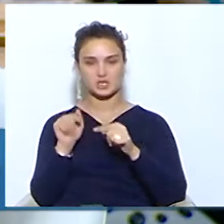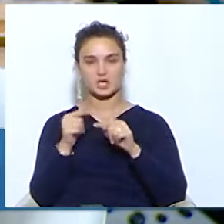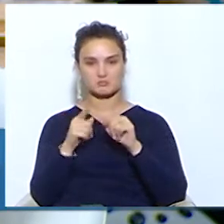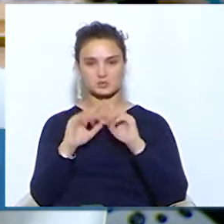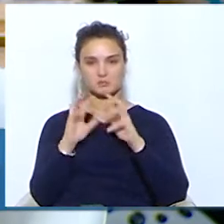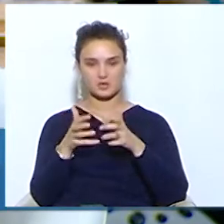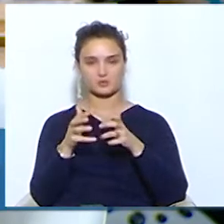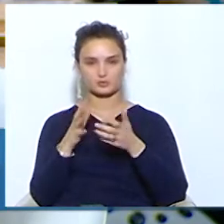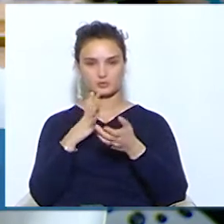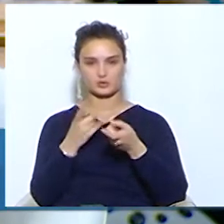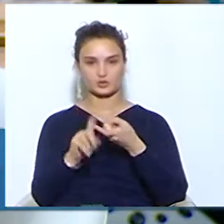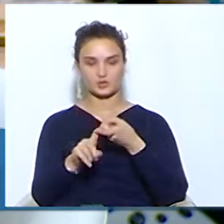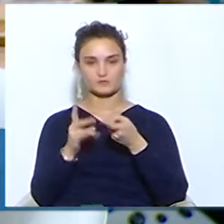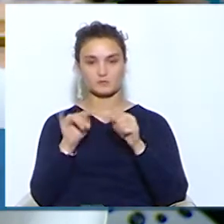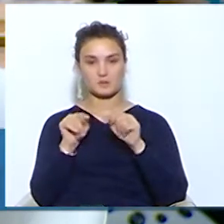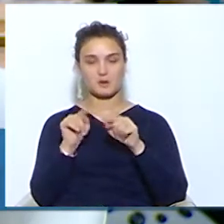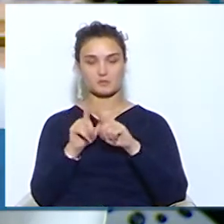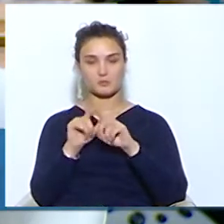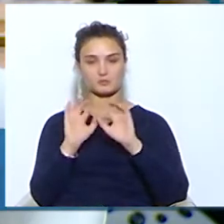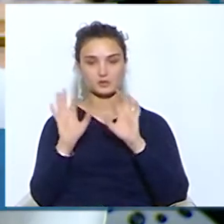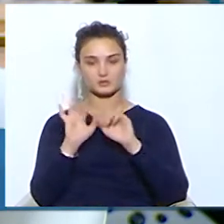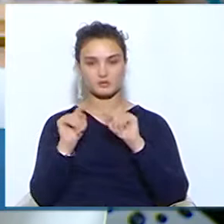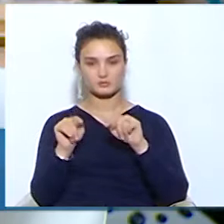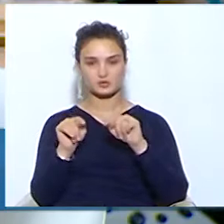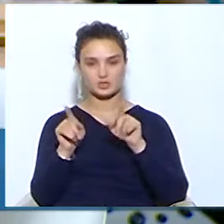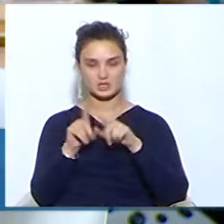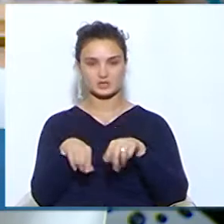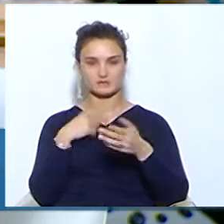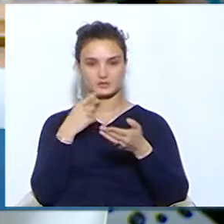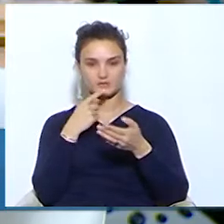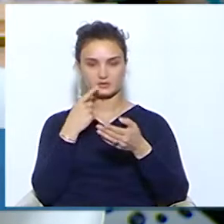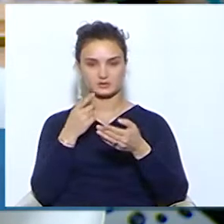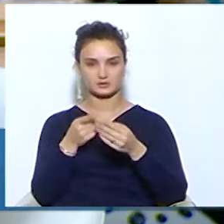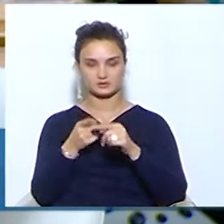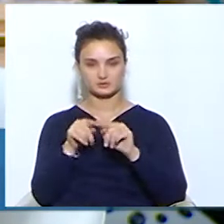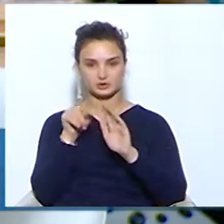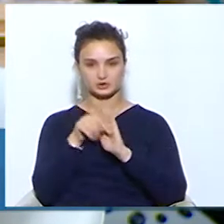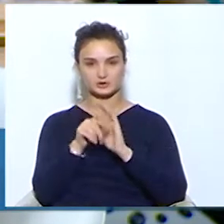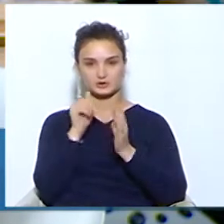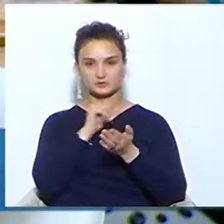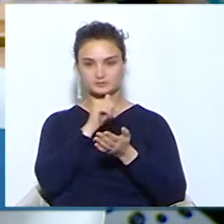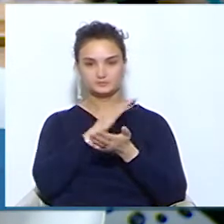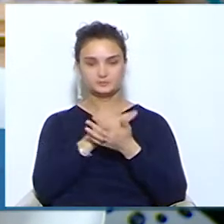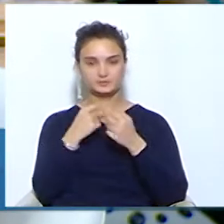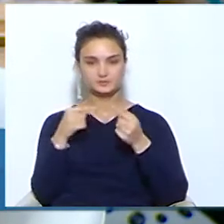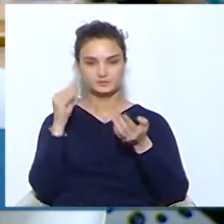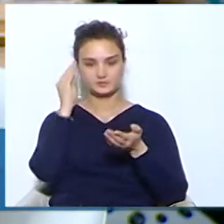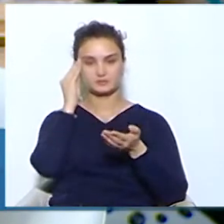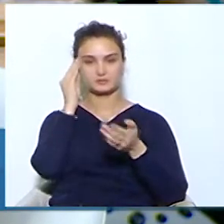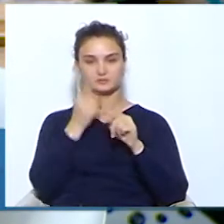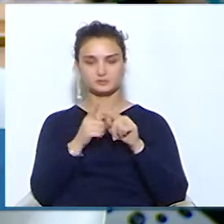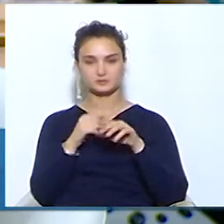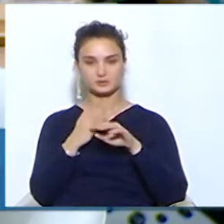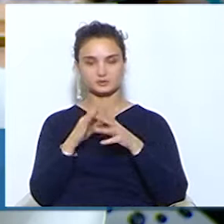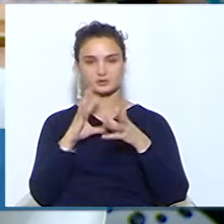ამ სამყაროს. მაგრამ ამ გამონათქვამში, ასე ვთქვათ, დამარხულია კიდე სხვა აზრიც. ეს